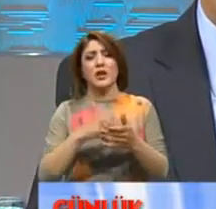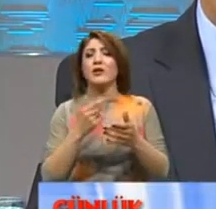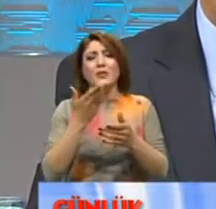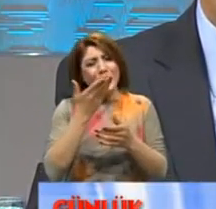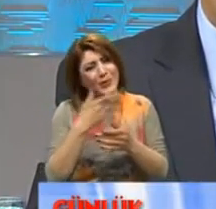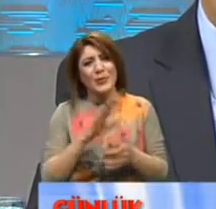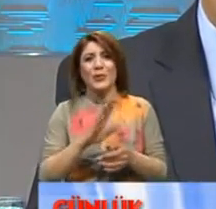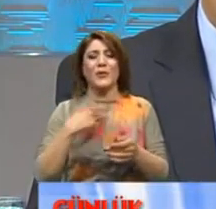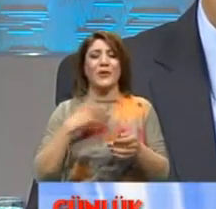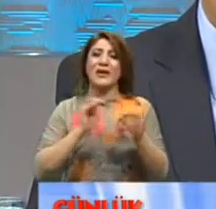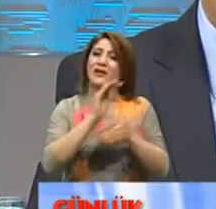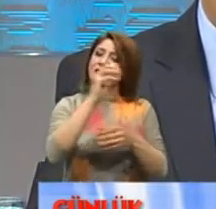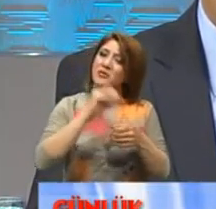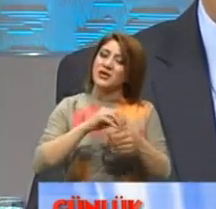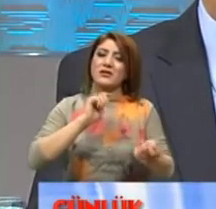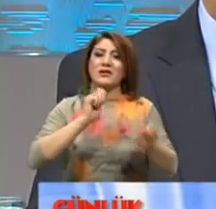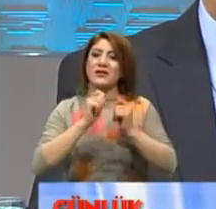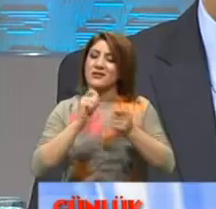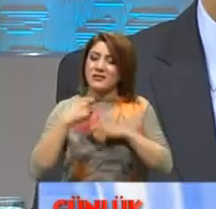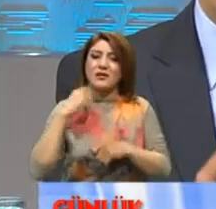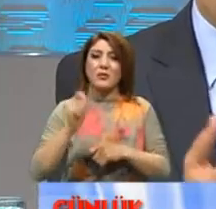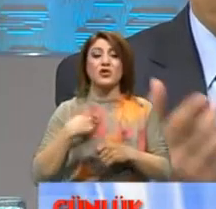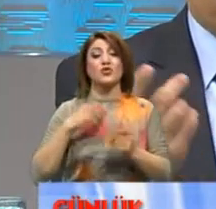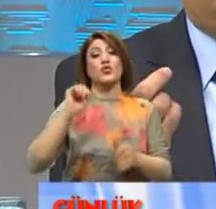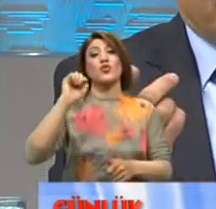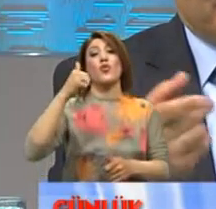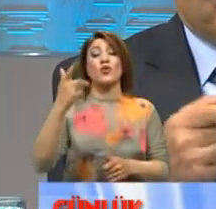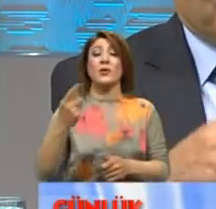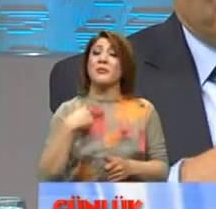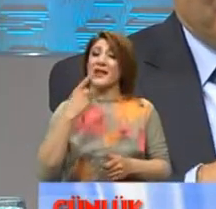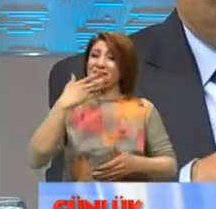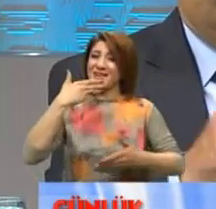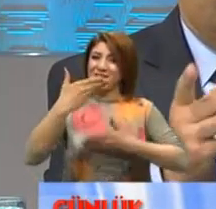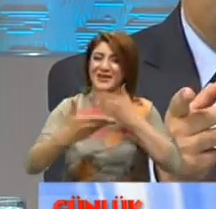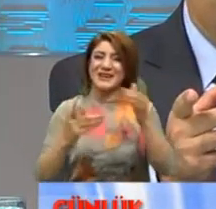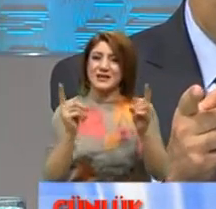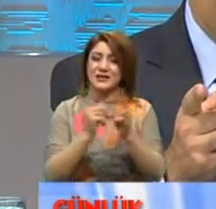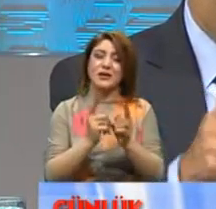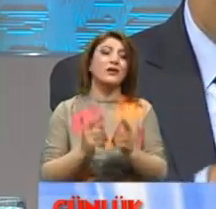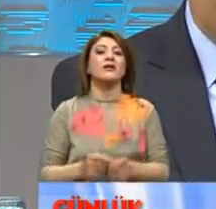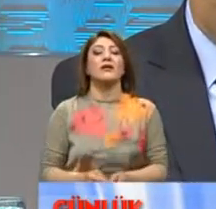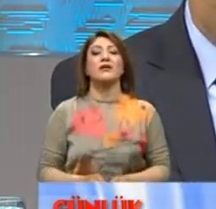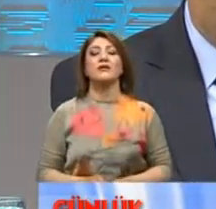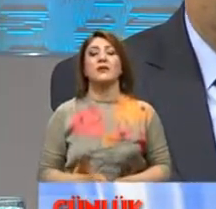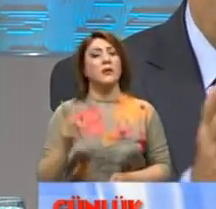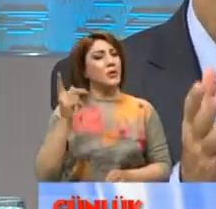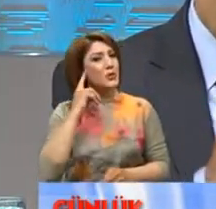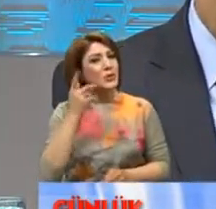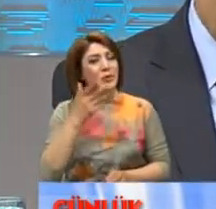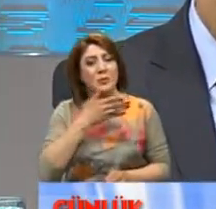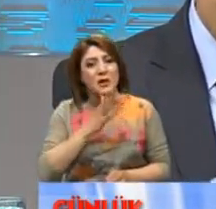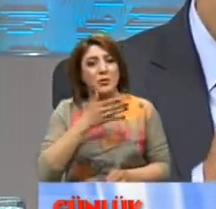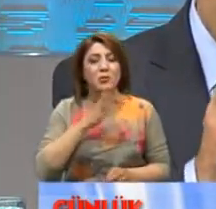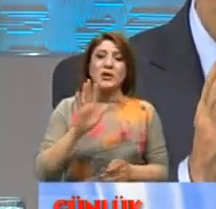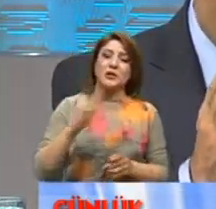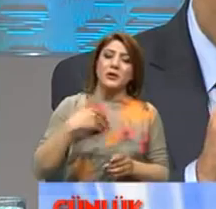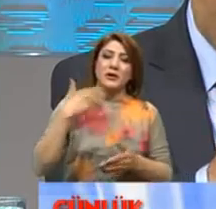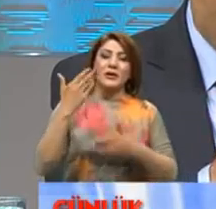dahi hayatında bir değişiklik yapabilirsek çok çok önemli. Bir hikayemiz vardı. Belki şeylerinize düştü mü bilmiyorum veya konacak